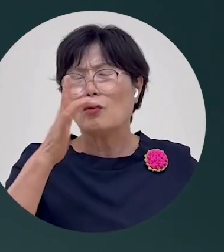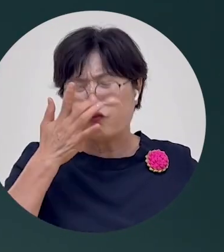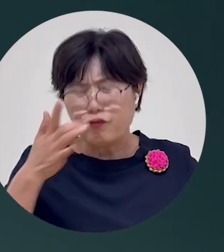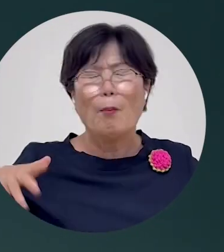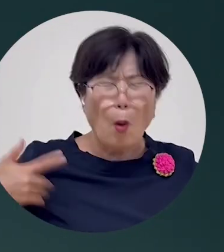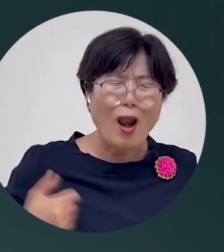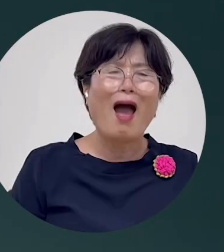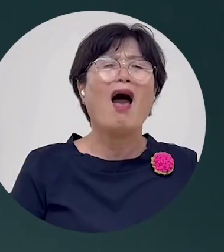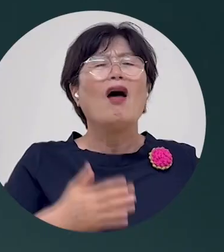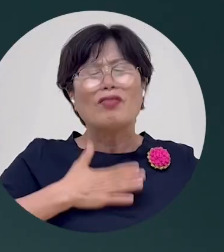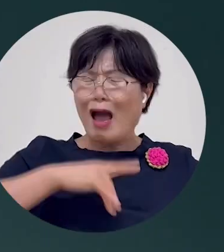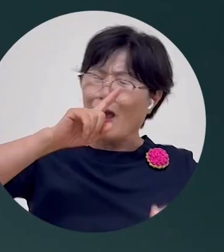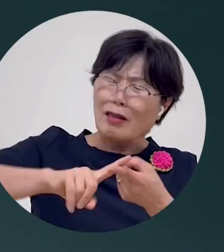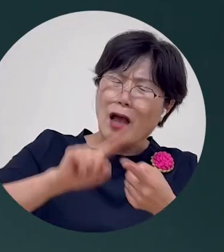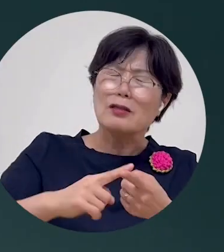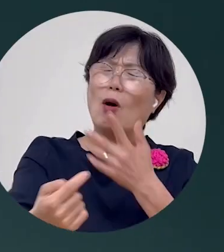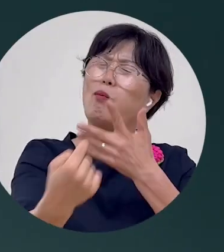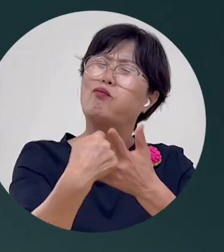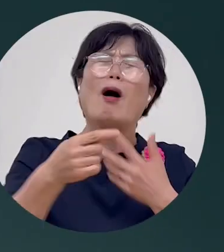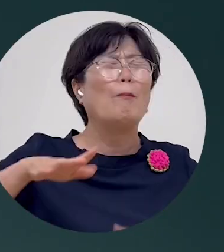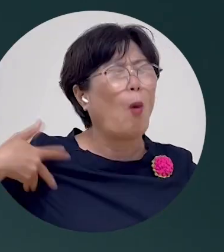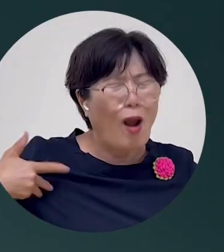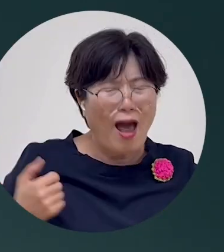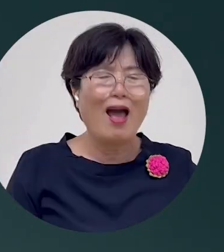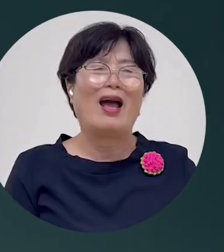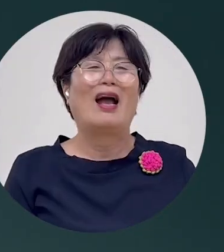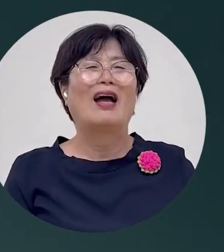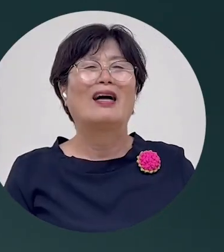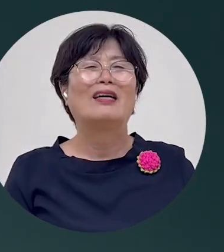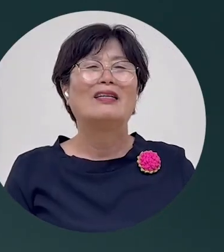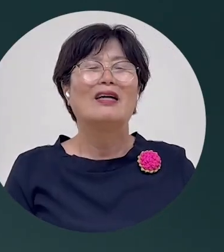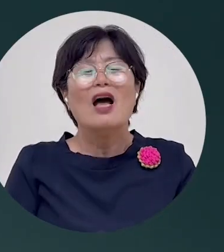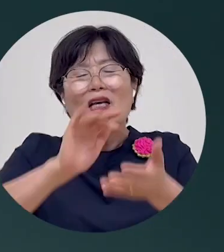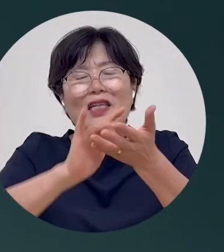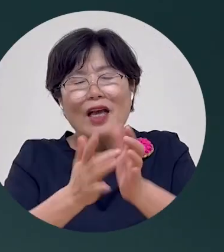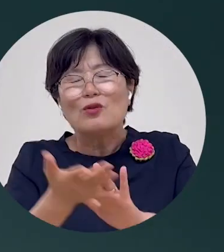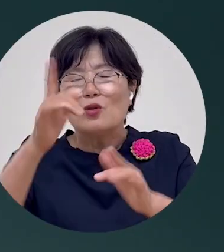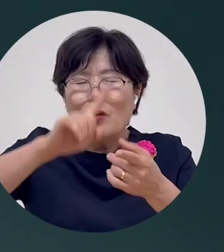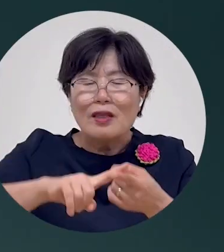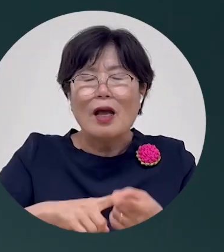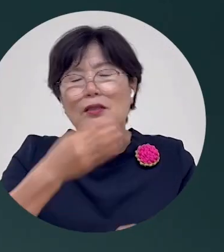나에 대해서 뭘 알아? 이렇게 예수님을 무시했습니다.